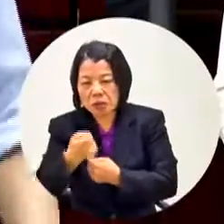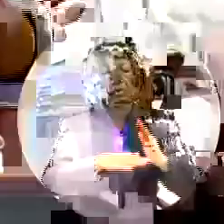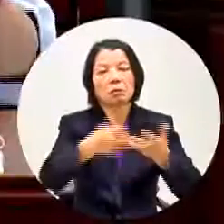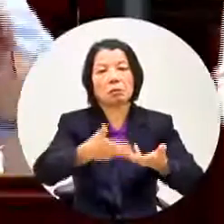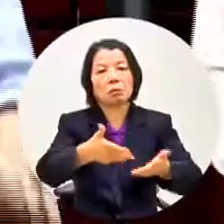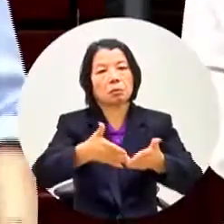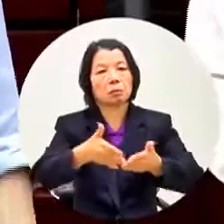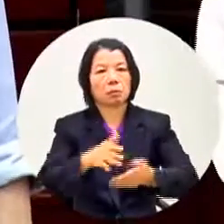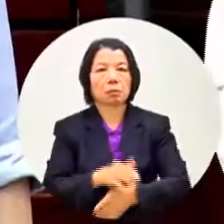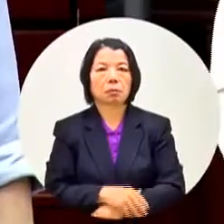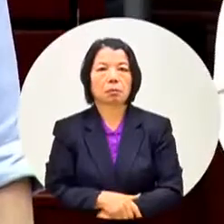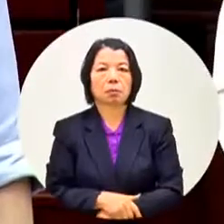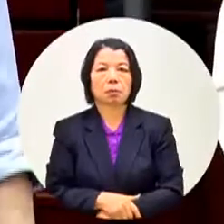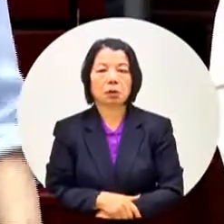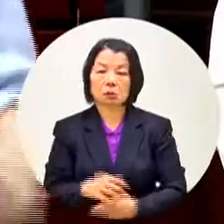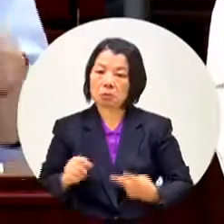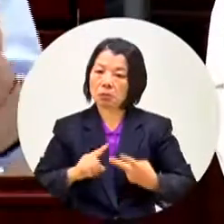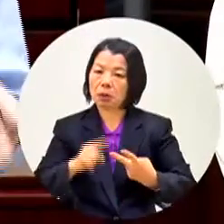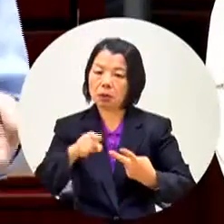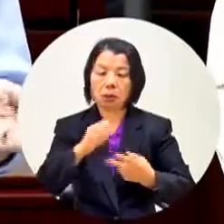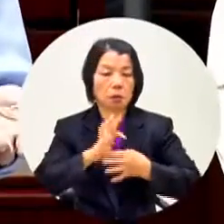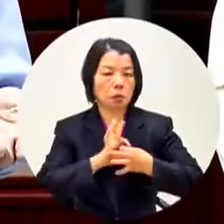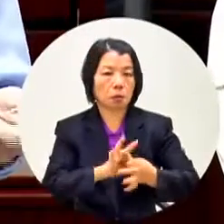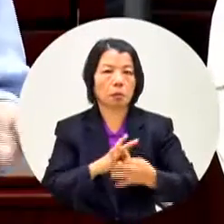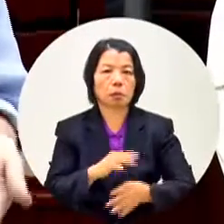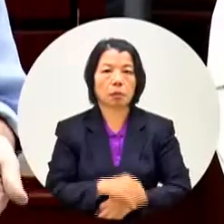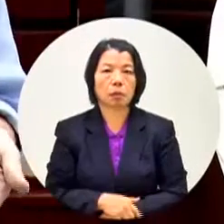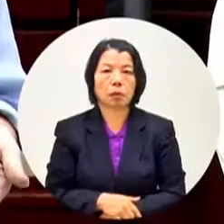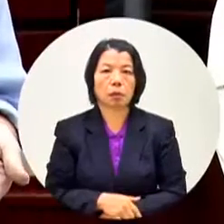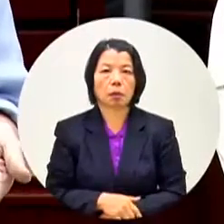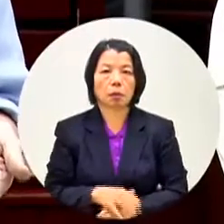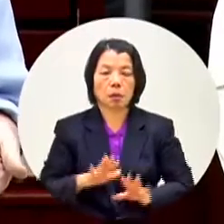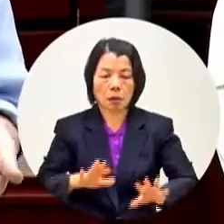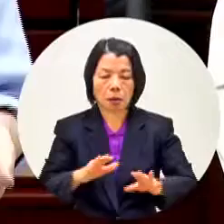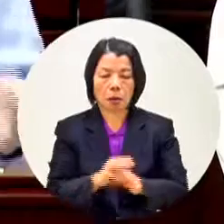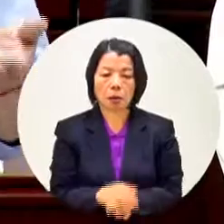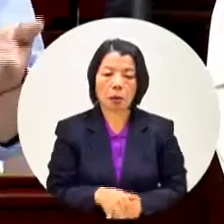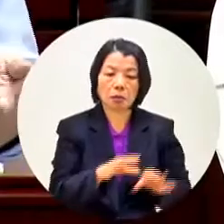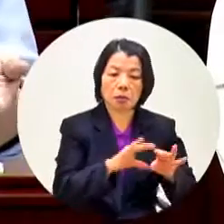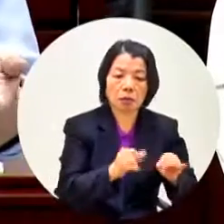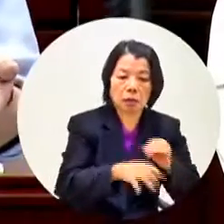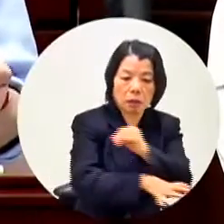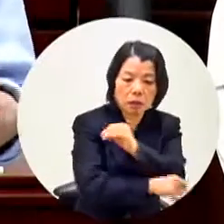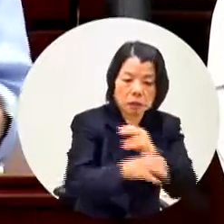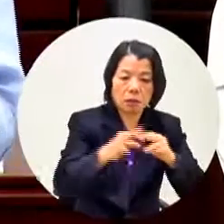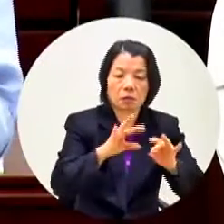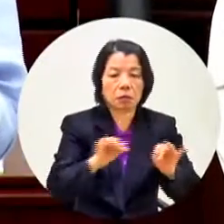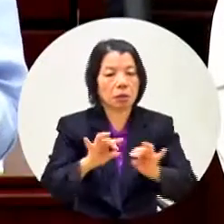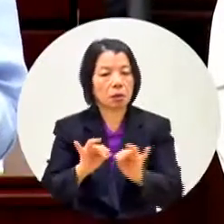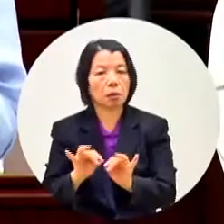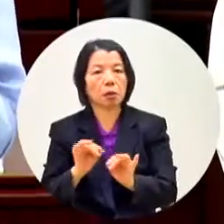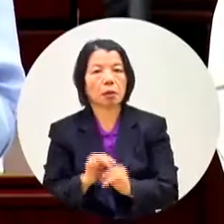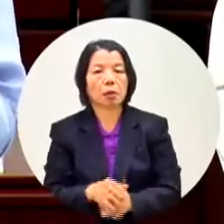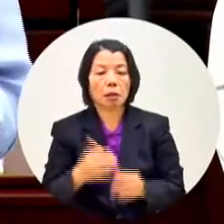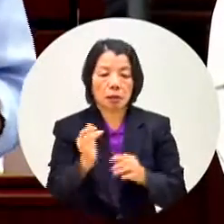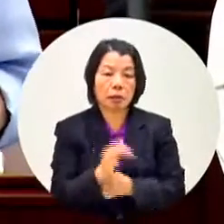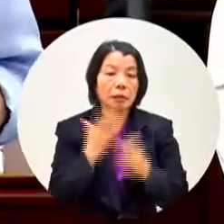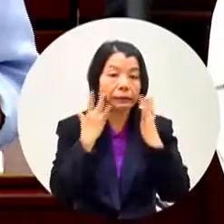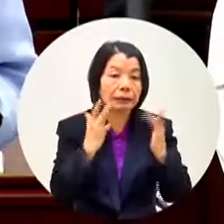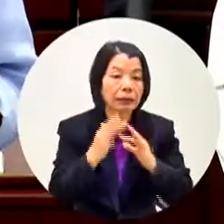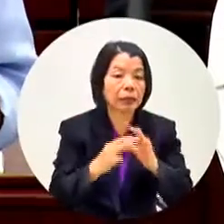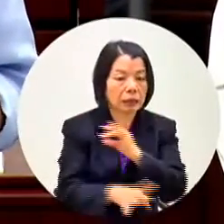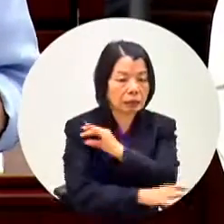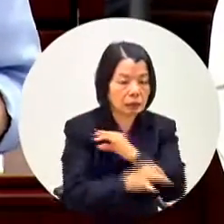这个观念是错误的。因为每一个农民渔民他的收入就是养家活口，看起来钱不多，可是